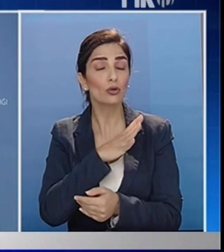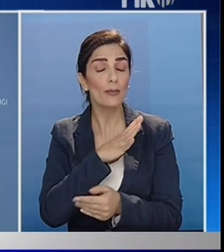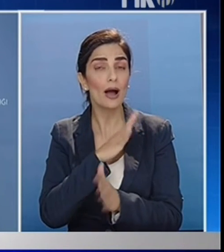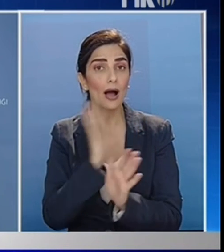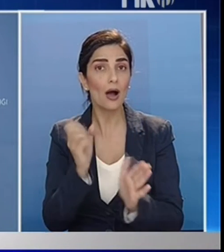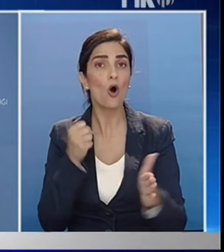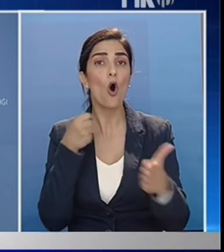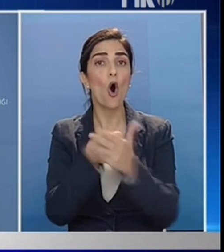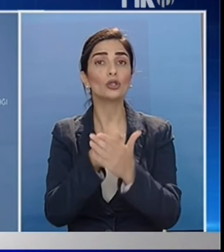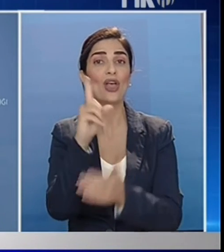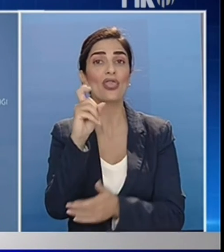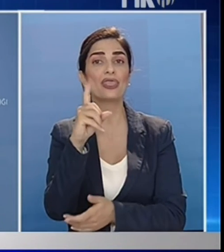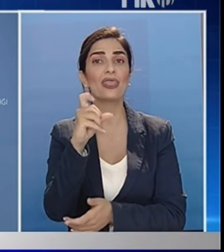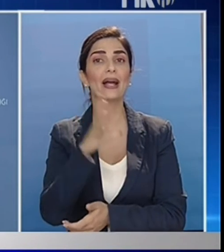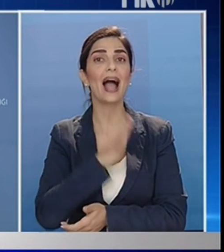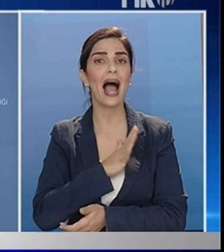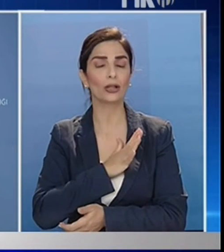υπερβαίνει τα 10 άτομα